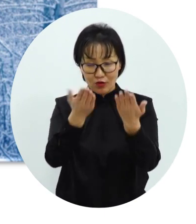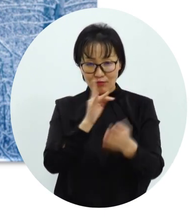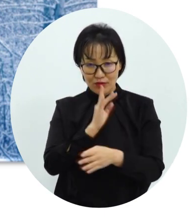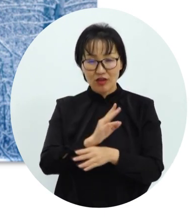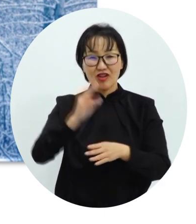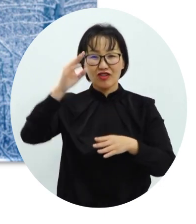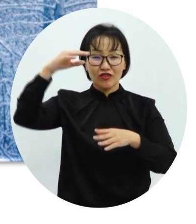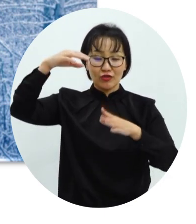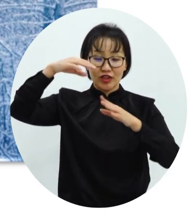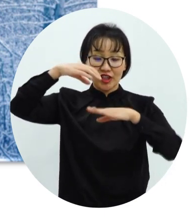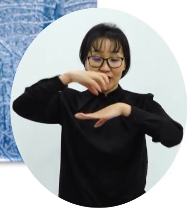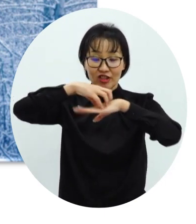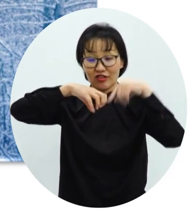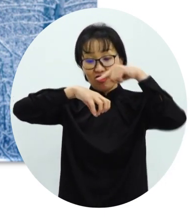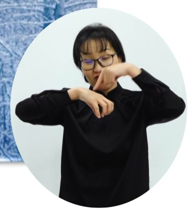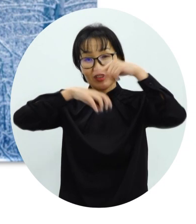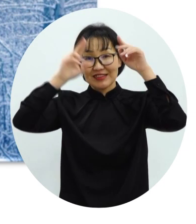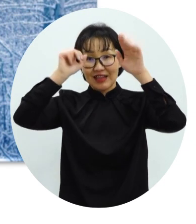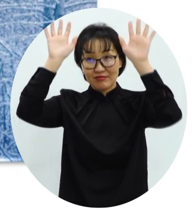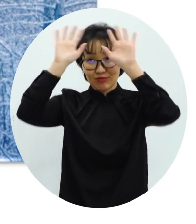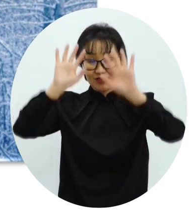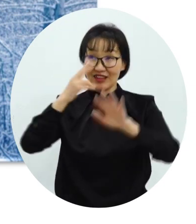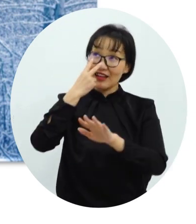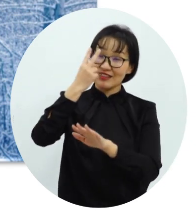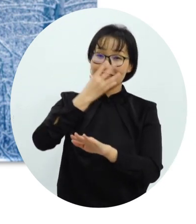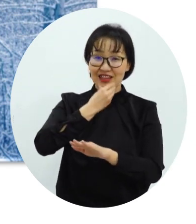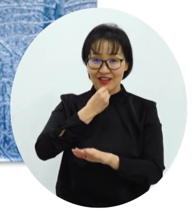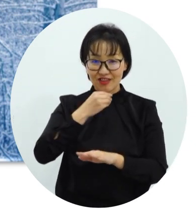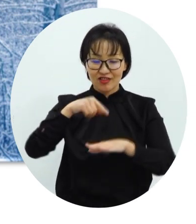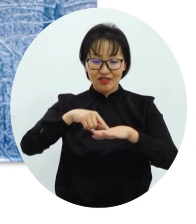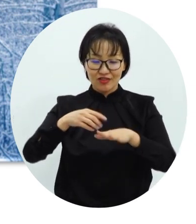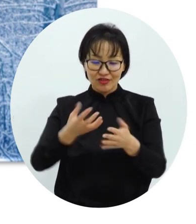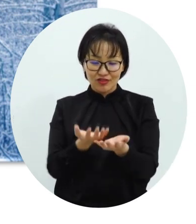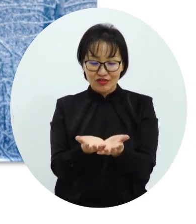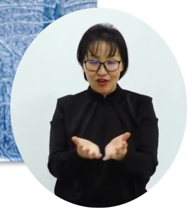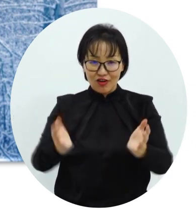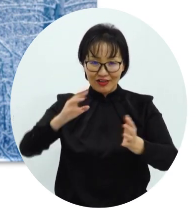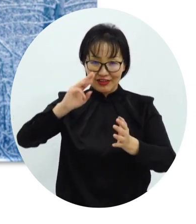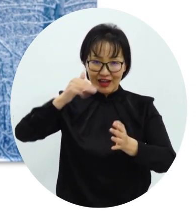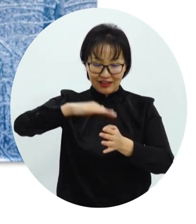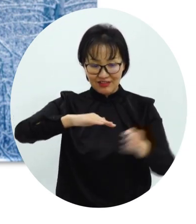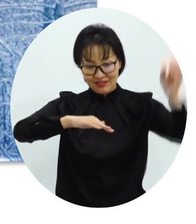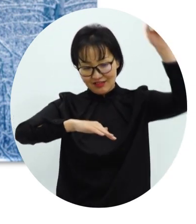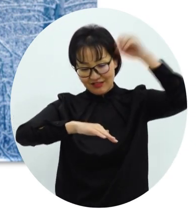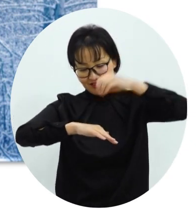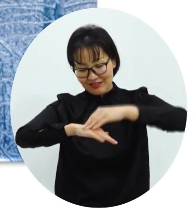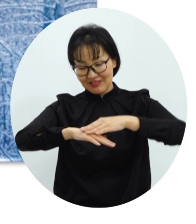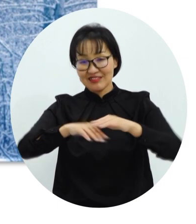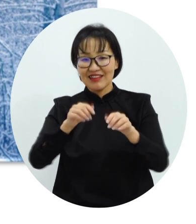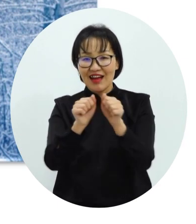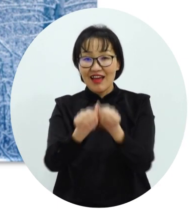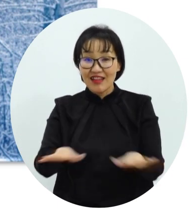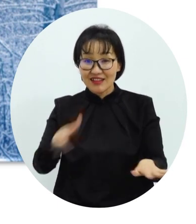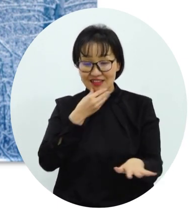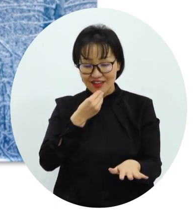Тооноор цас будран орох сайхан, тогооны таган дээр унаад хайлах сайхан, гэрийн хойморт аав суган